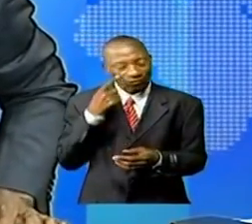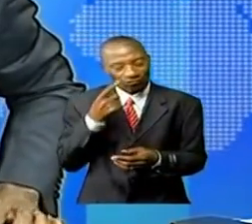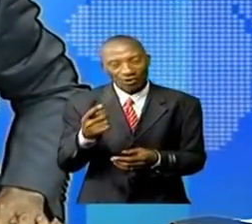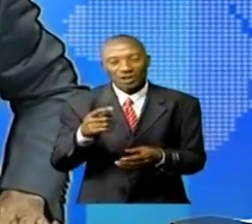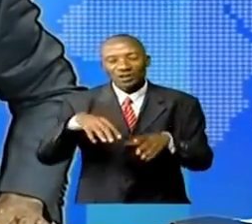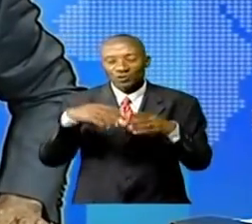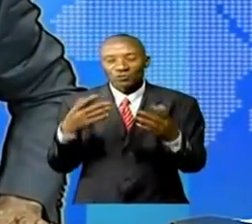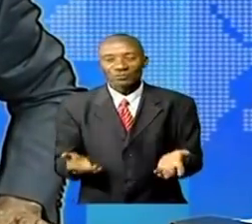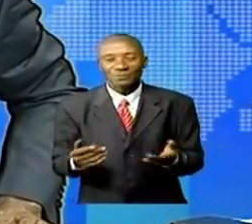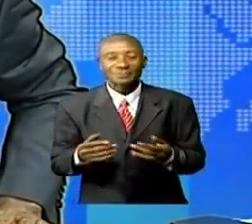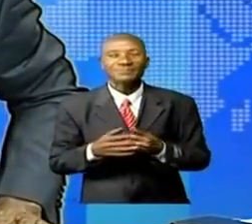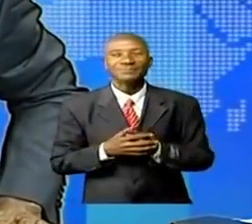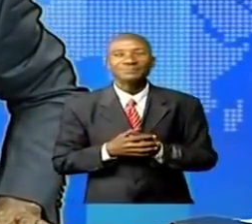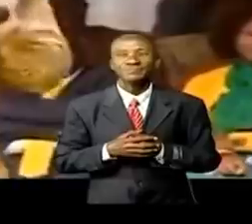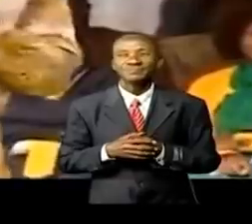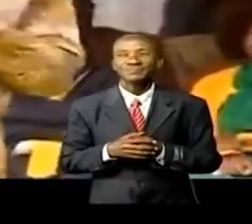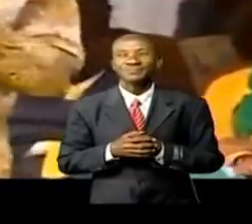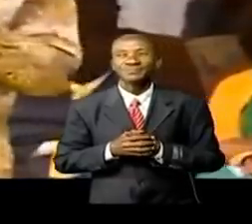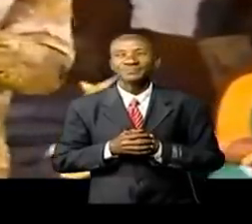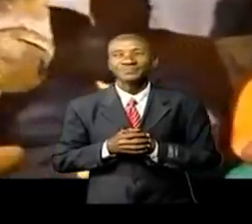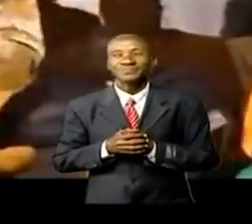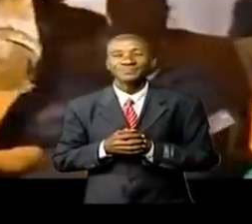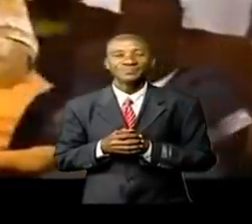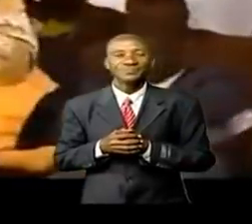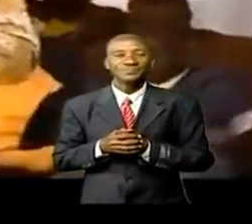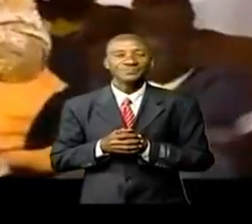et des Henri Amoré.